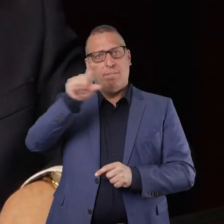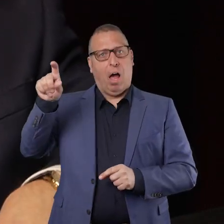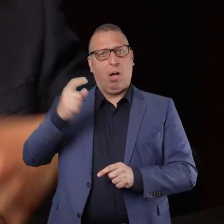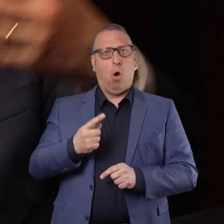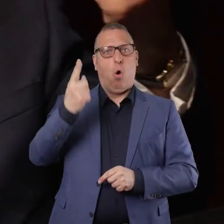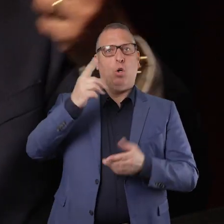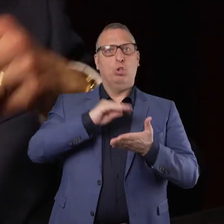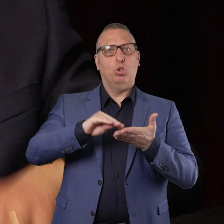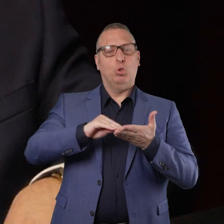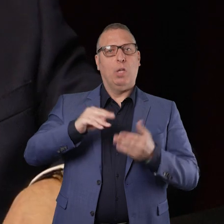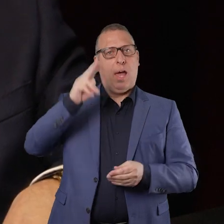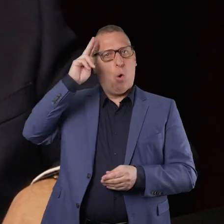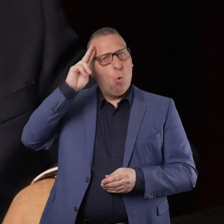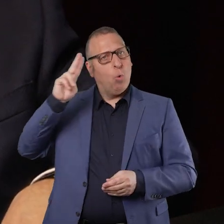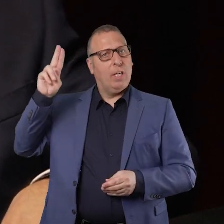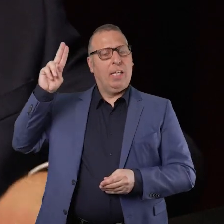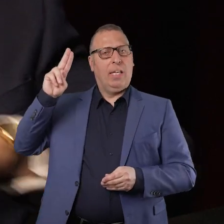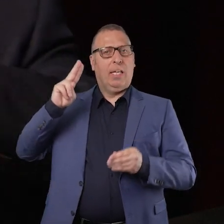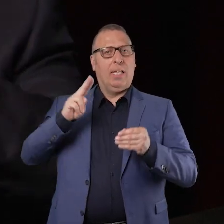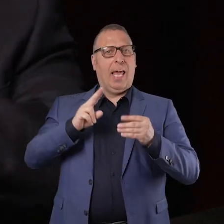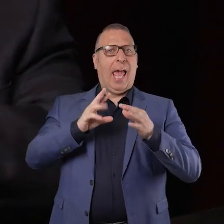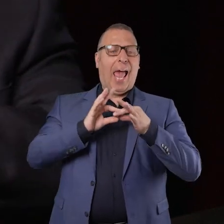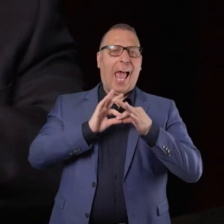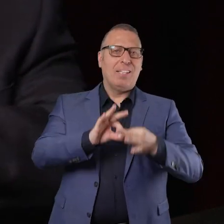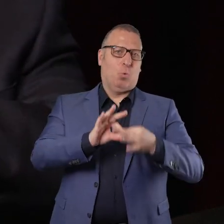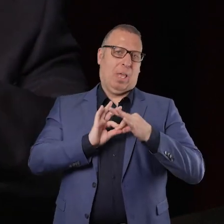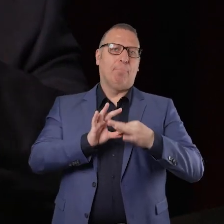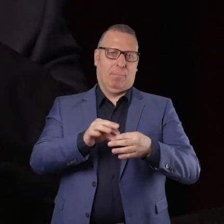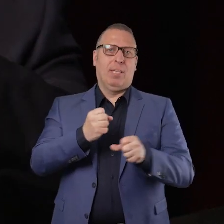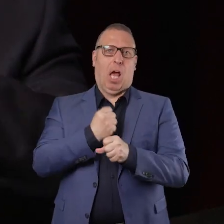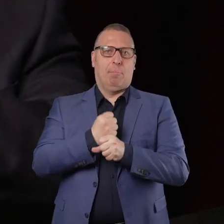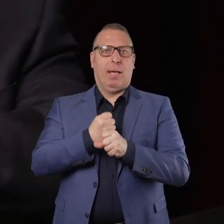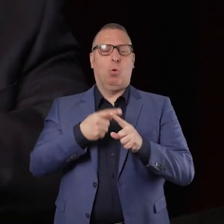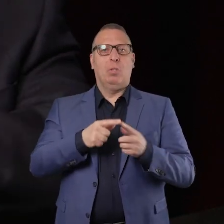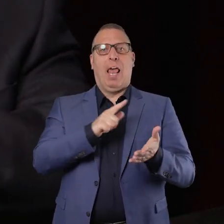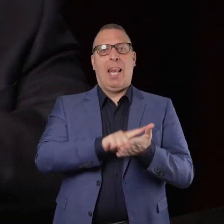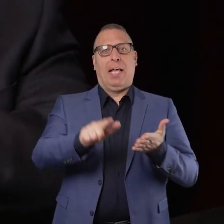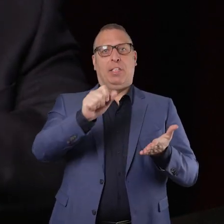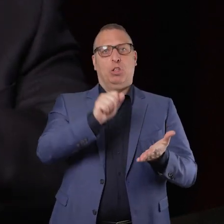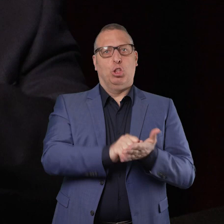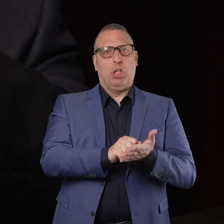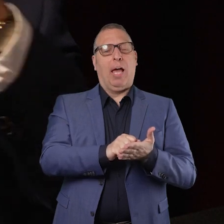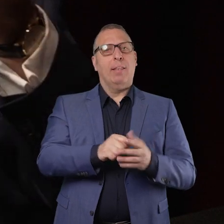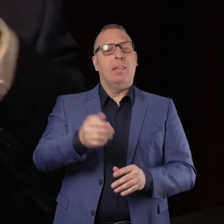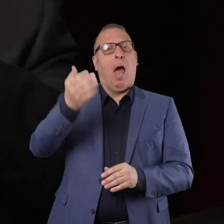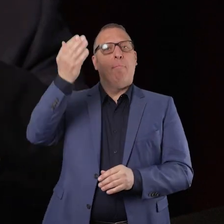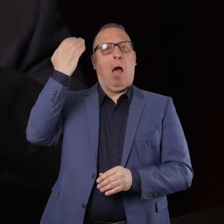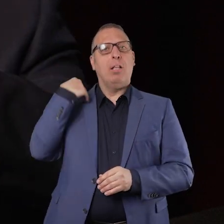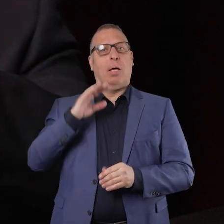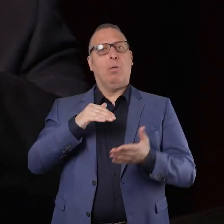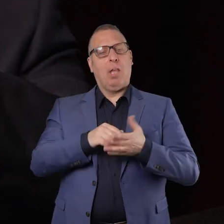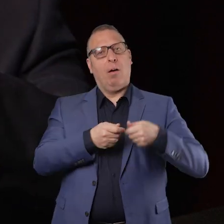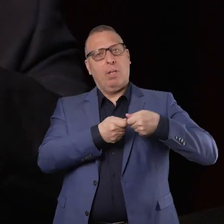der Fachhochschulen, Universitäten, eine sehr enge Zusammenarbeit und vor allem ins Land Liechtenstein, dort